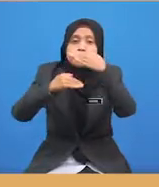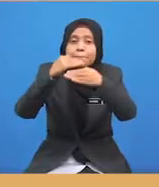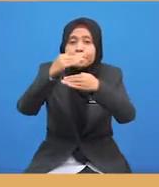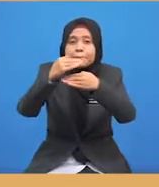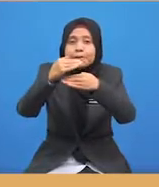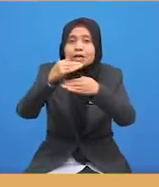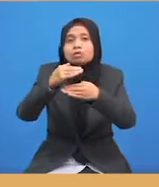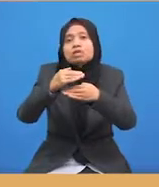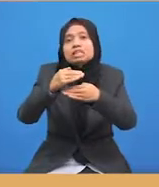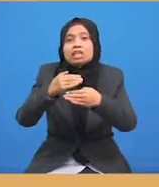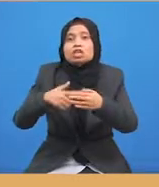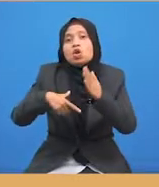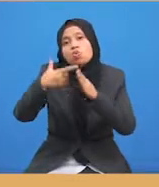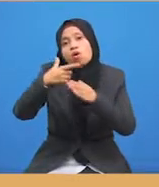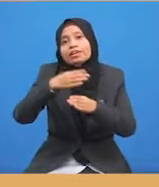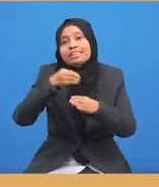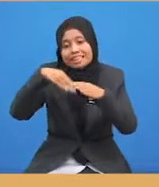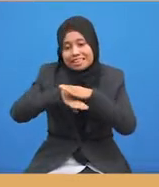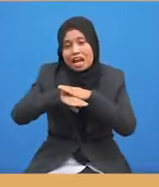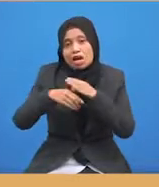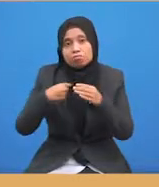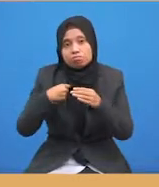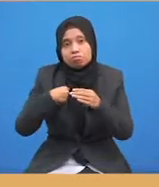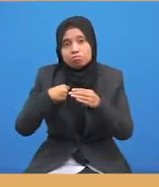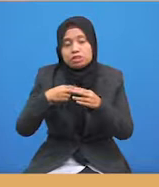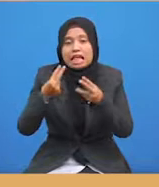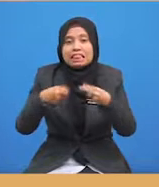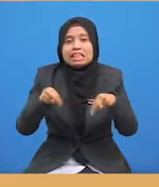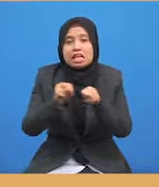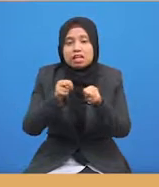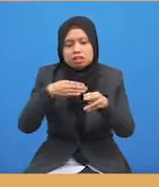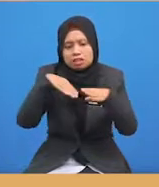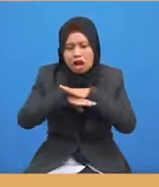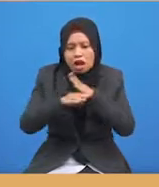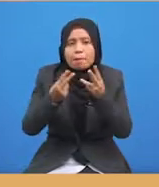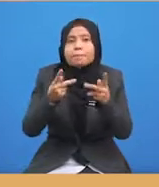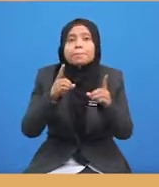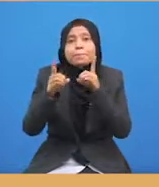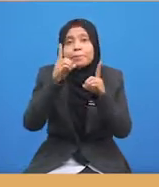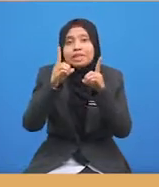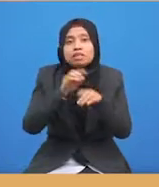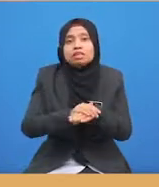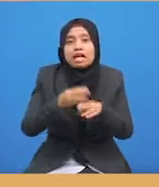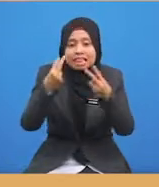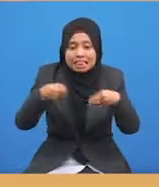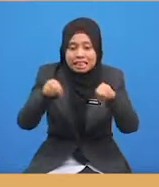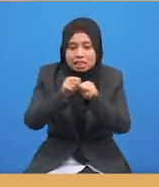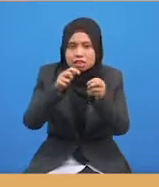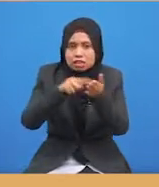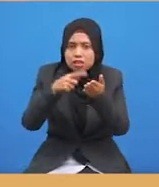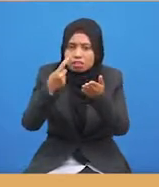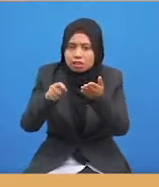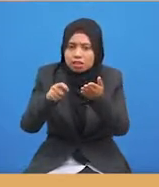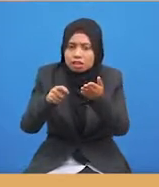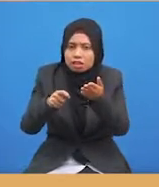lahiriah dan rohaniah yang berasaskan nilai dalam pendidikan. Nilai ini telah